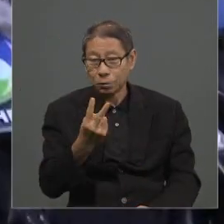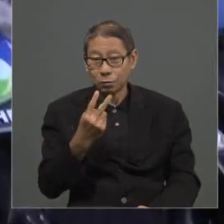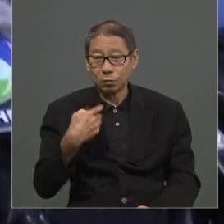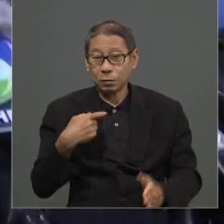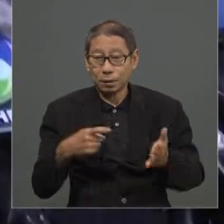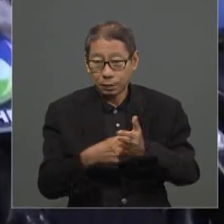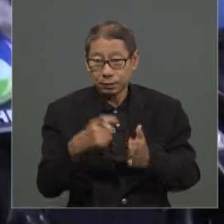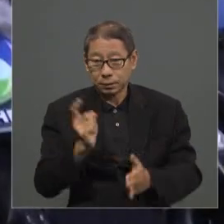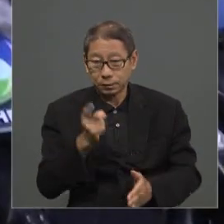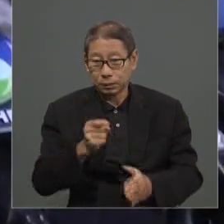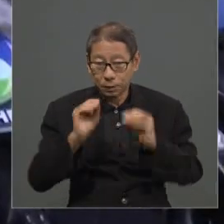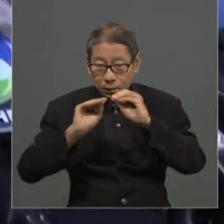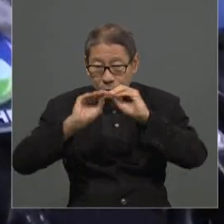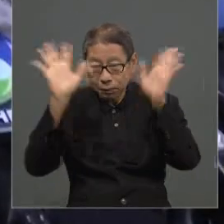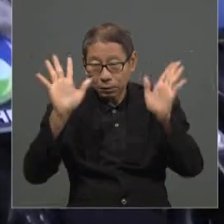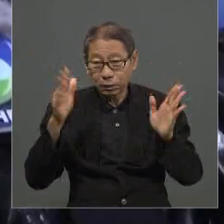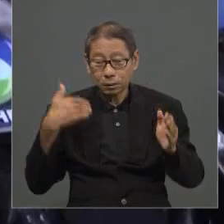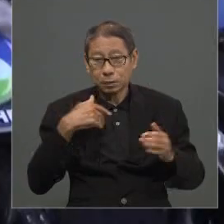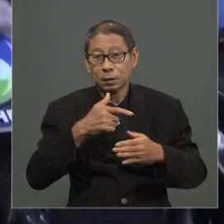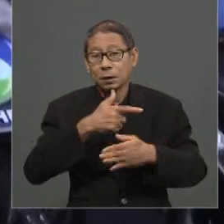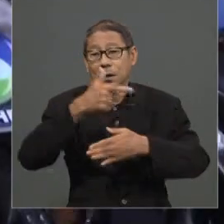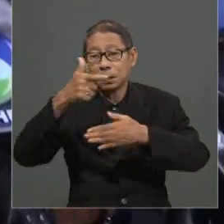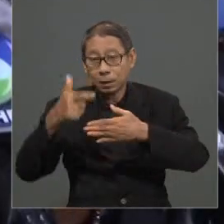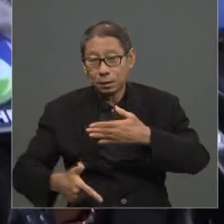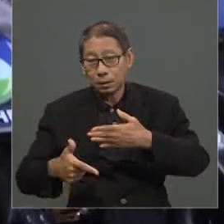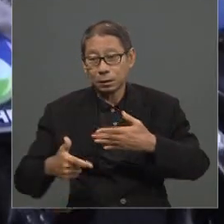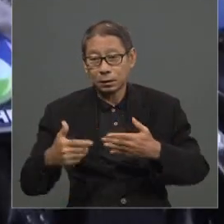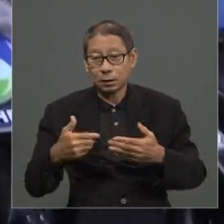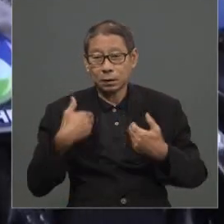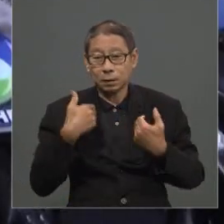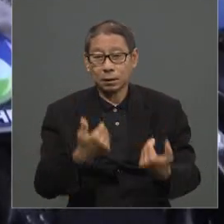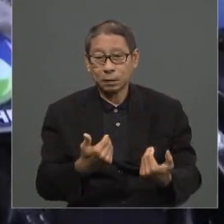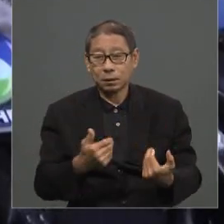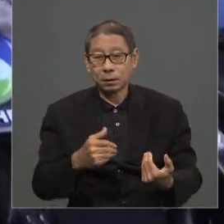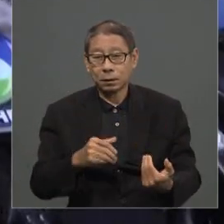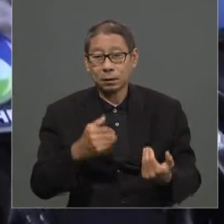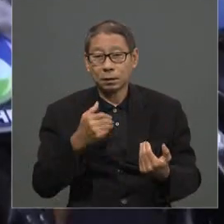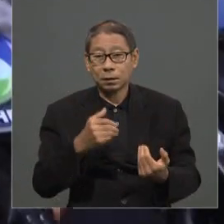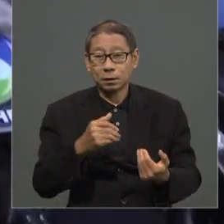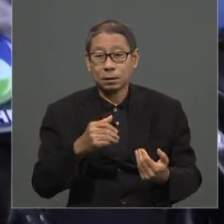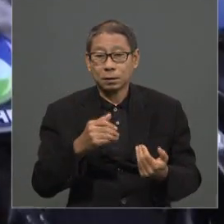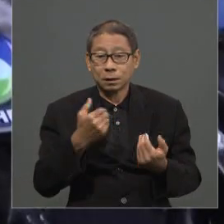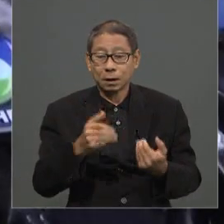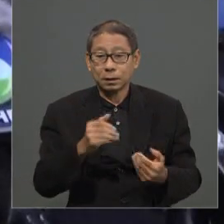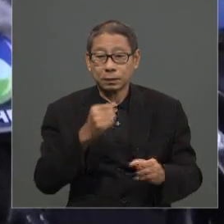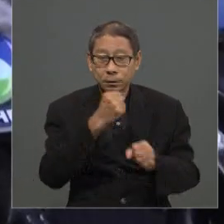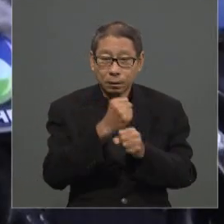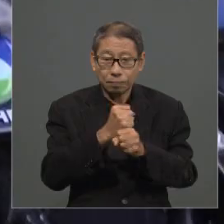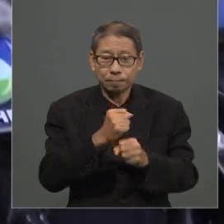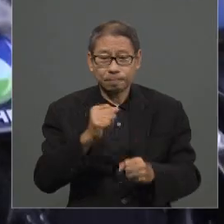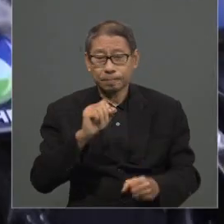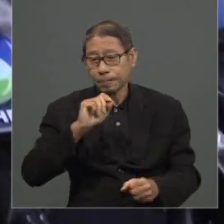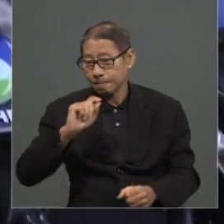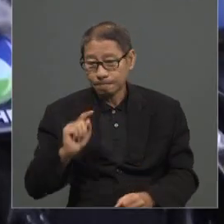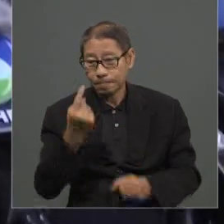ให้มันชัดเจนเพราะว่ามันน่าจะเลิกยกเลิกได้แล้วเรื่องไอ้การถอดอะไรเขาเรียกถอดบทเรียนนะครับถอดบ